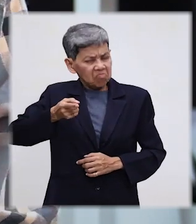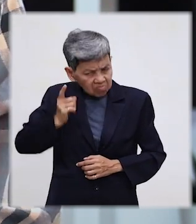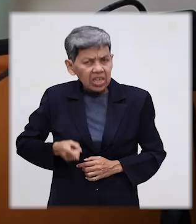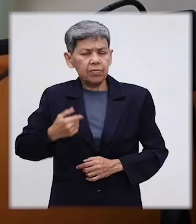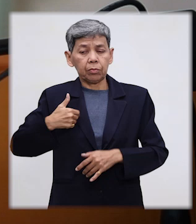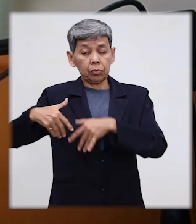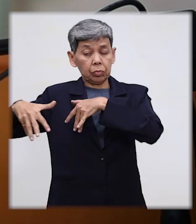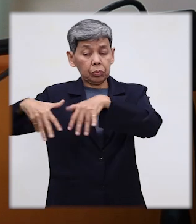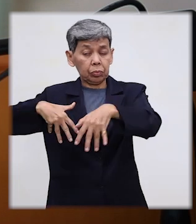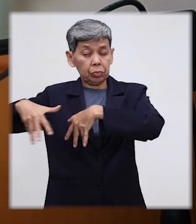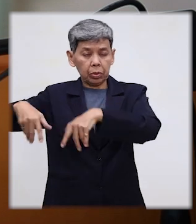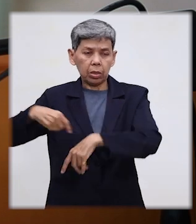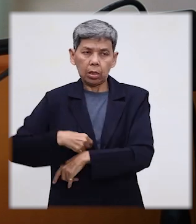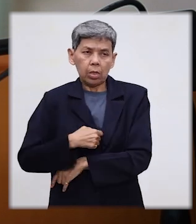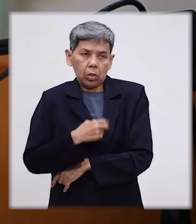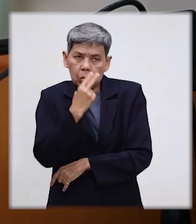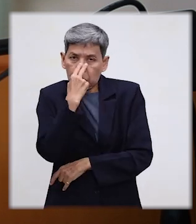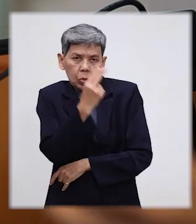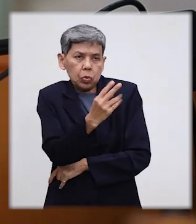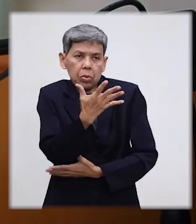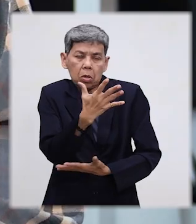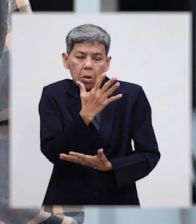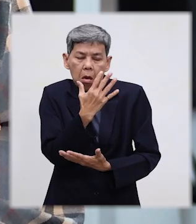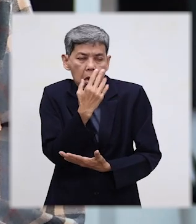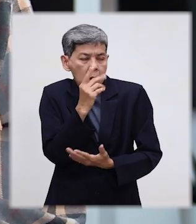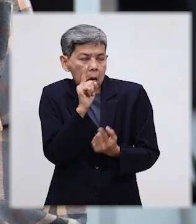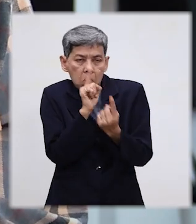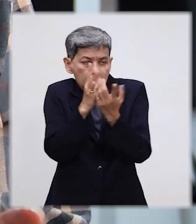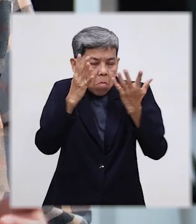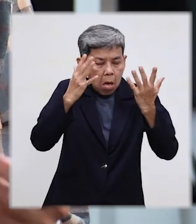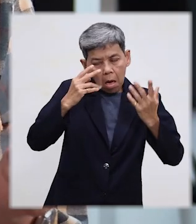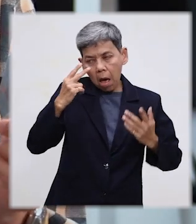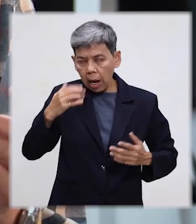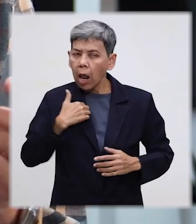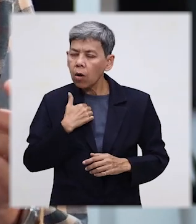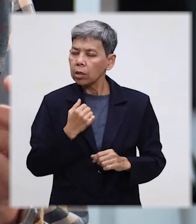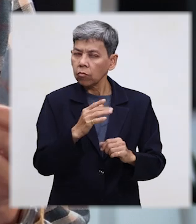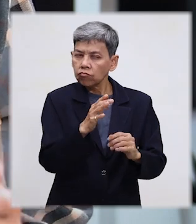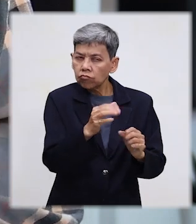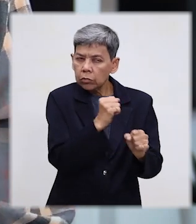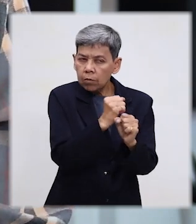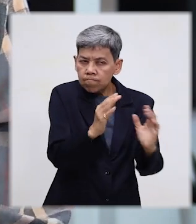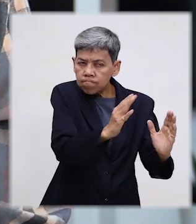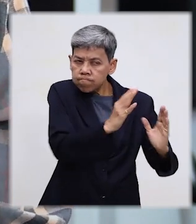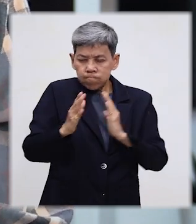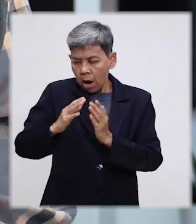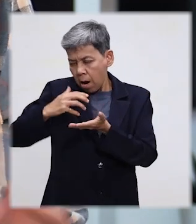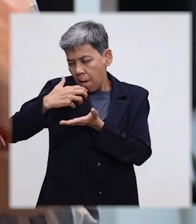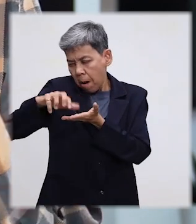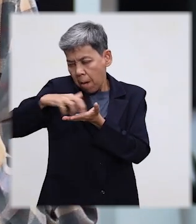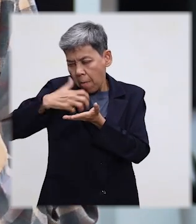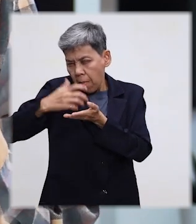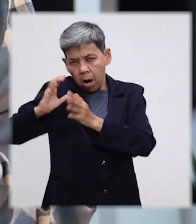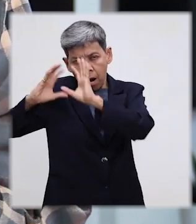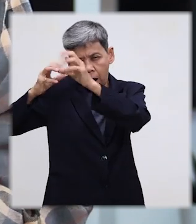ม่ได้สัมผัสแล้วคุณตั้มสามารถดึงมุมมองนั้นมาเป็นข้อเอะใจให้กับสังคมได้เหมือนอย่